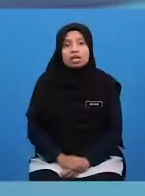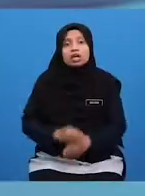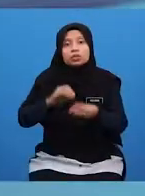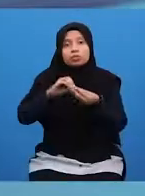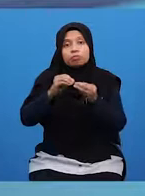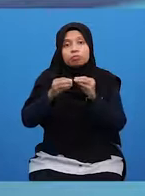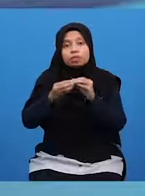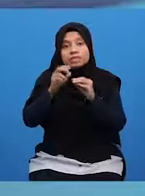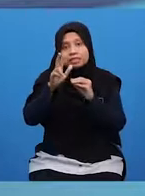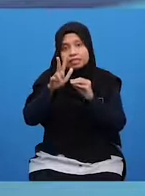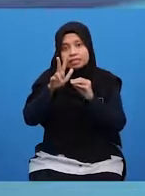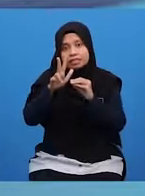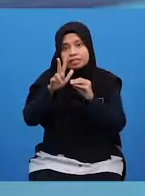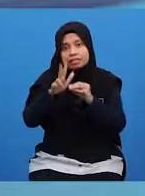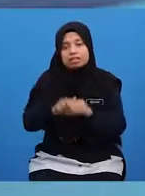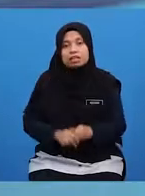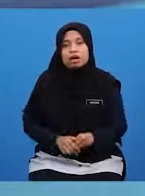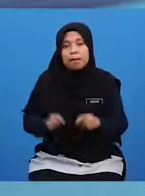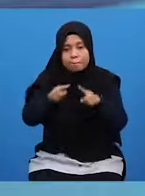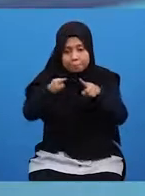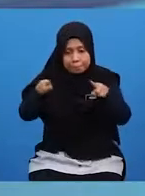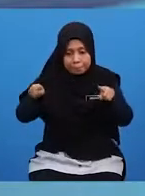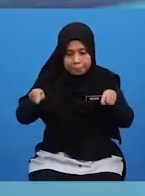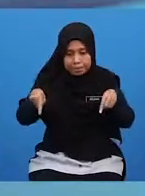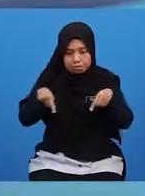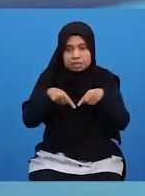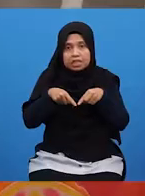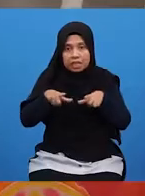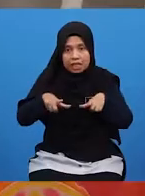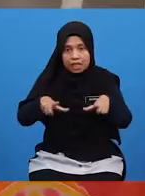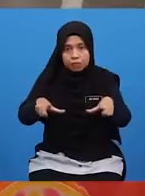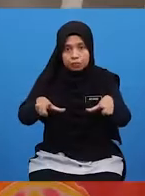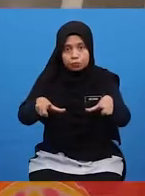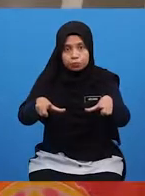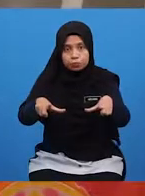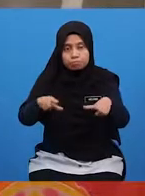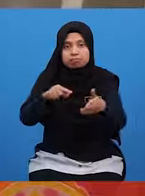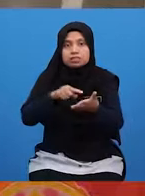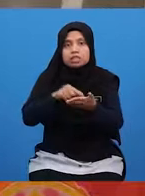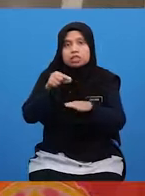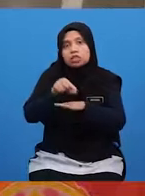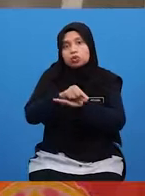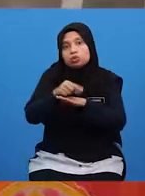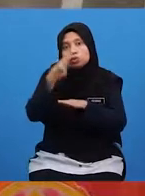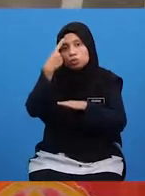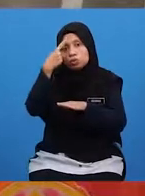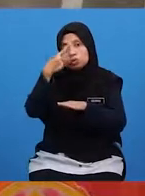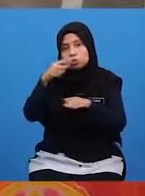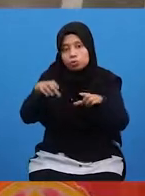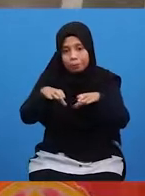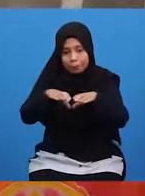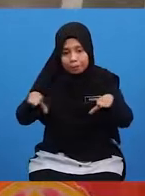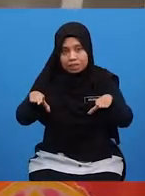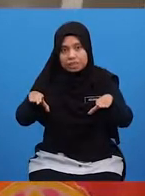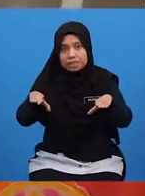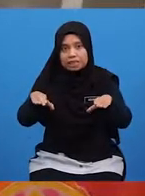Peralatan ketiga ialah pemidang kayu. Pemidang kayu ini digunakan untuk menegangkan